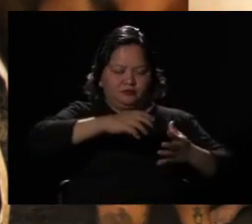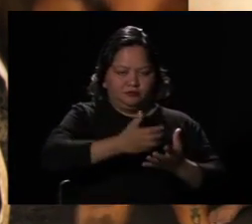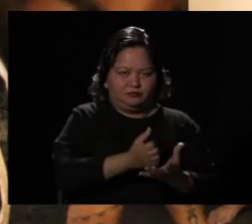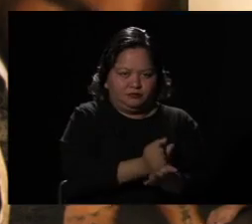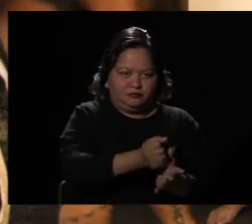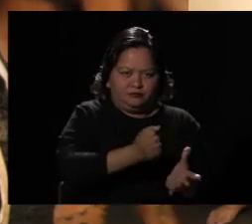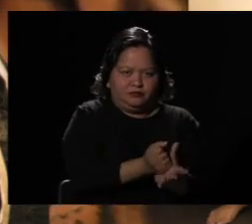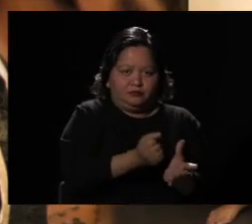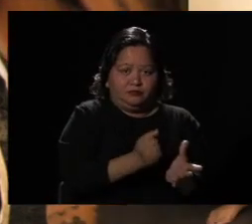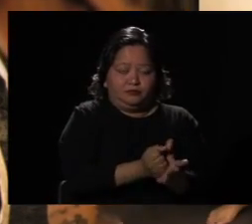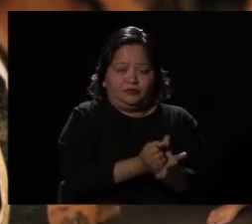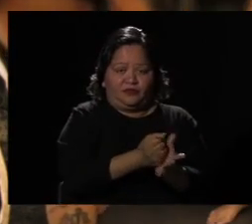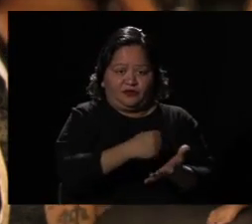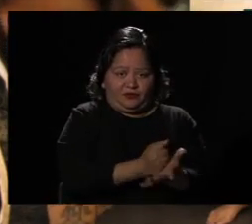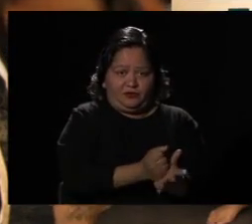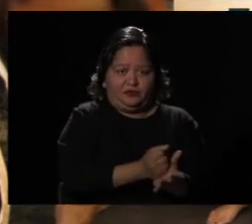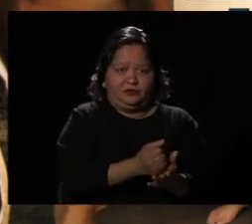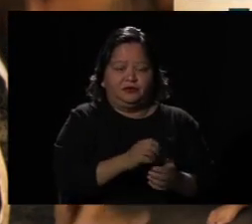tsotgi